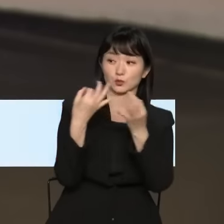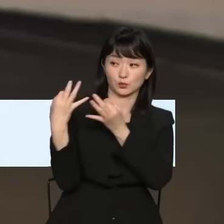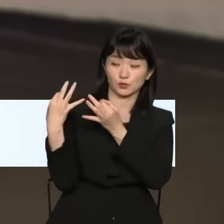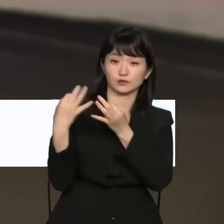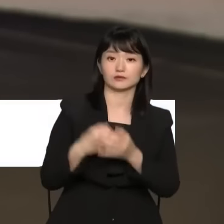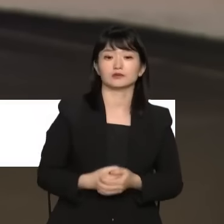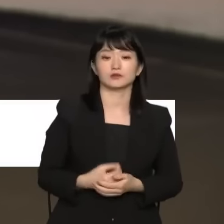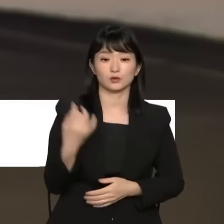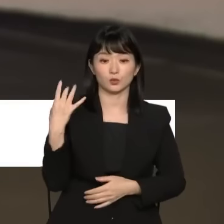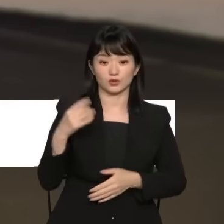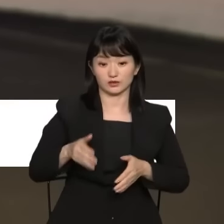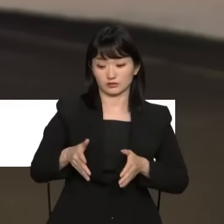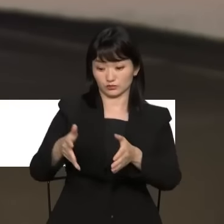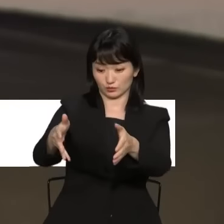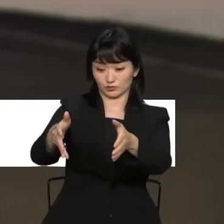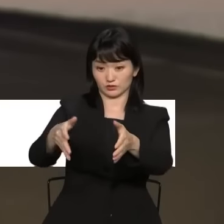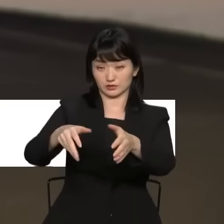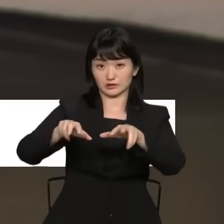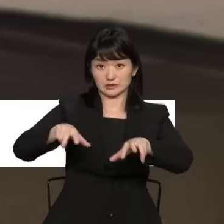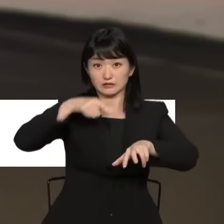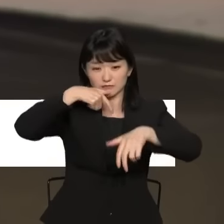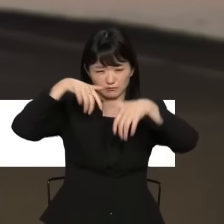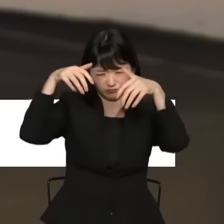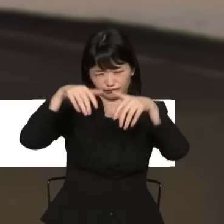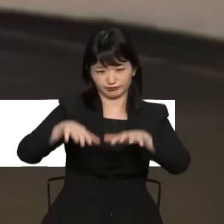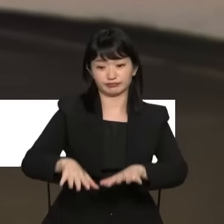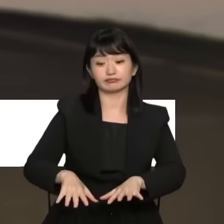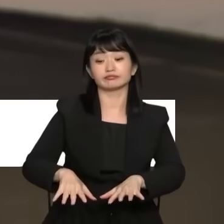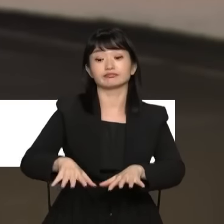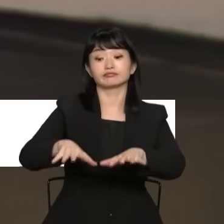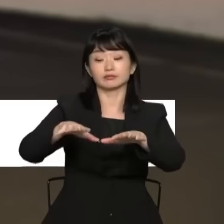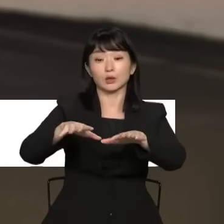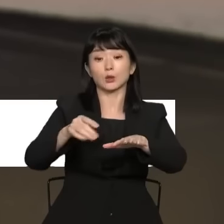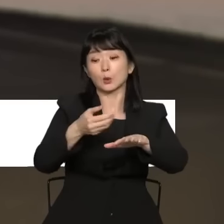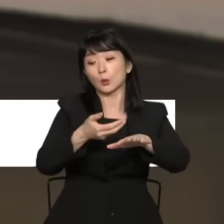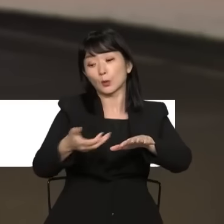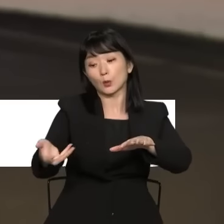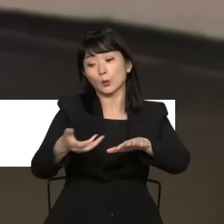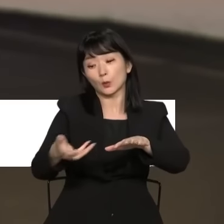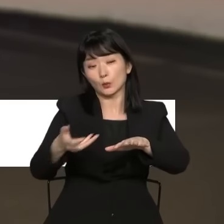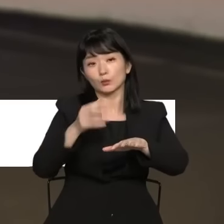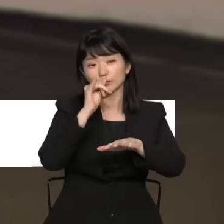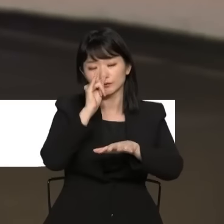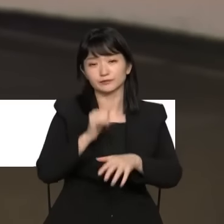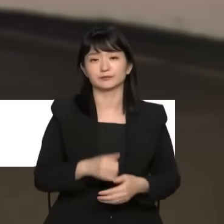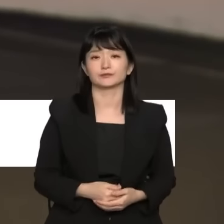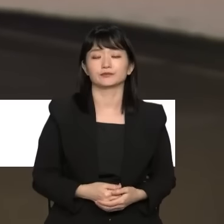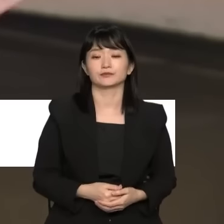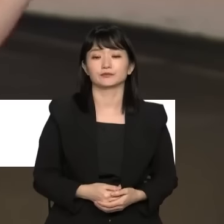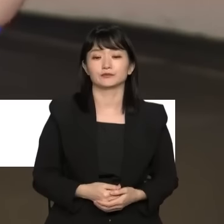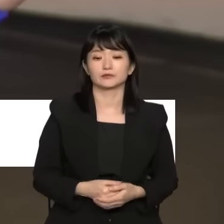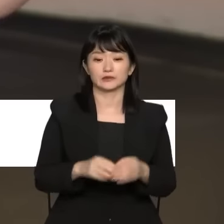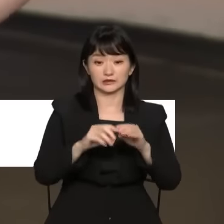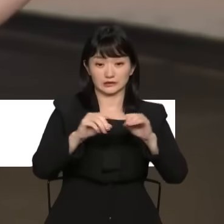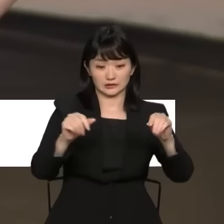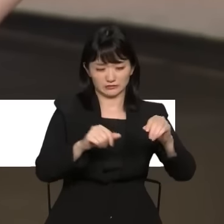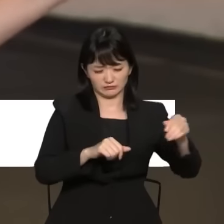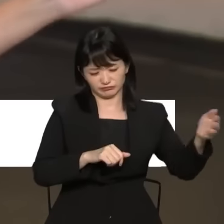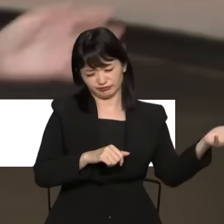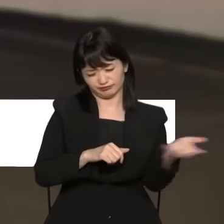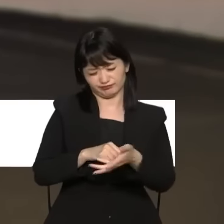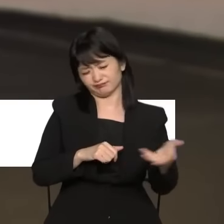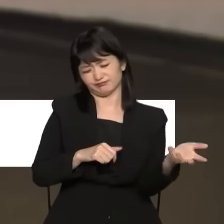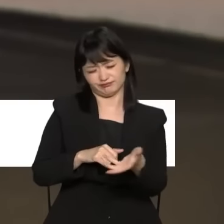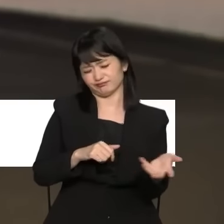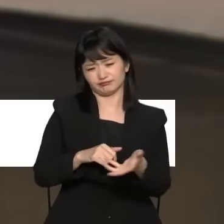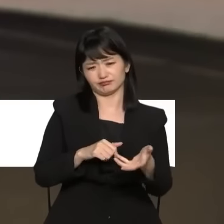원래 도로인데 지금 내린 비로 인해서 물이 찼다가 조금씩 빠지고 있는 상황입니다. 흙탕물이 흐르고 있는데